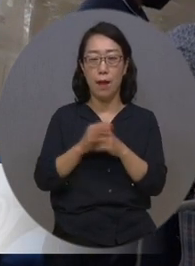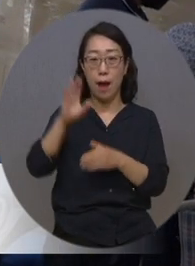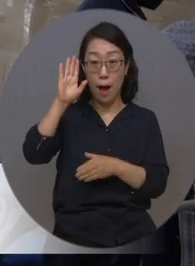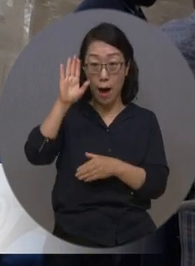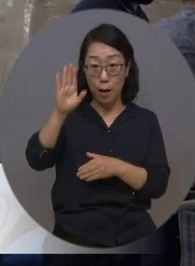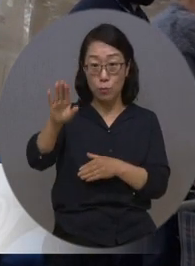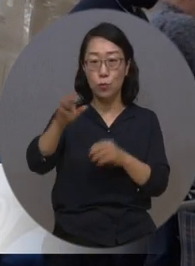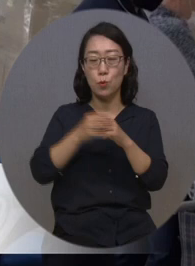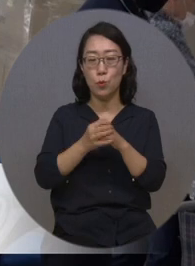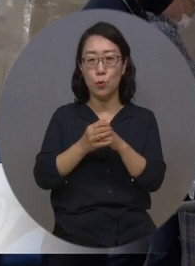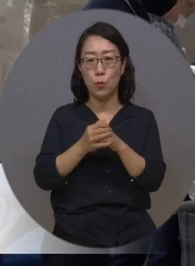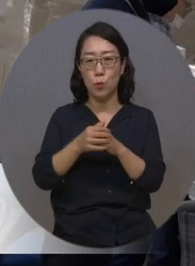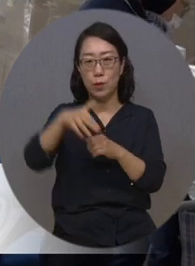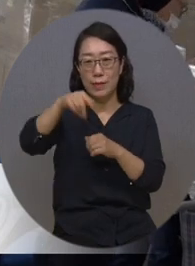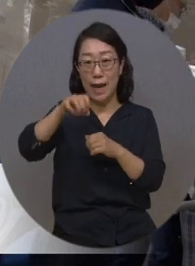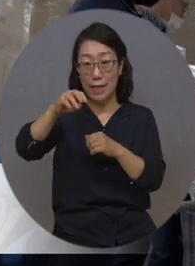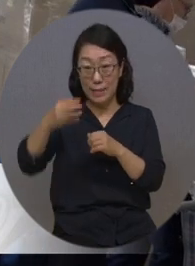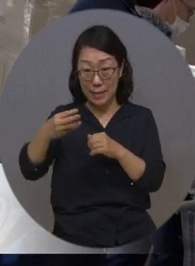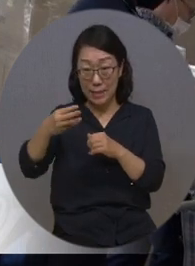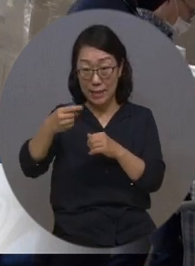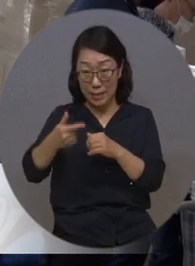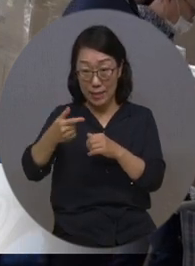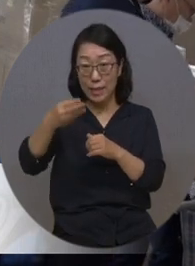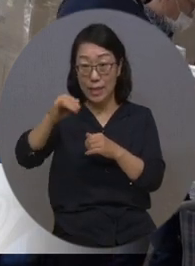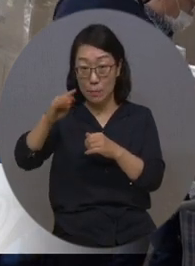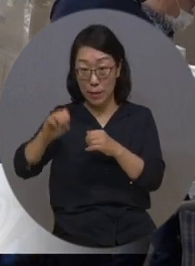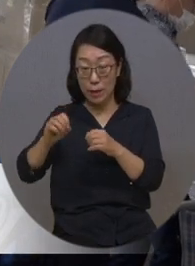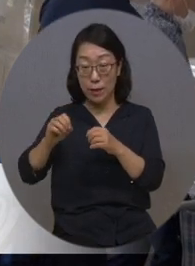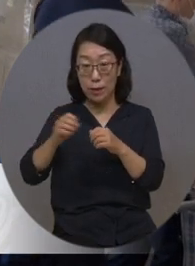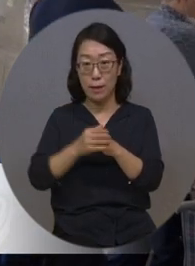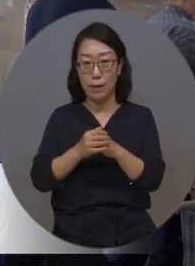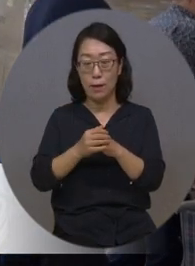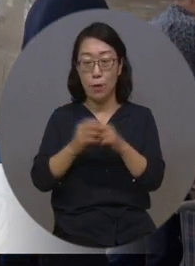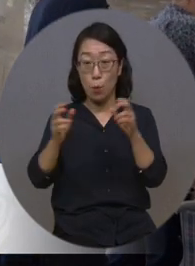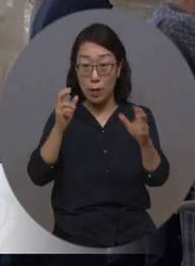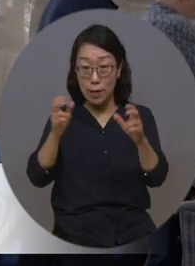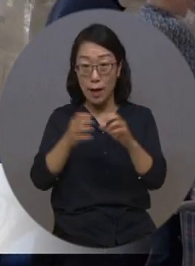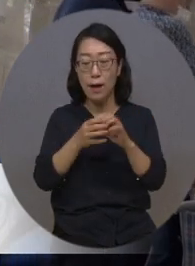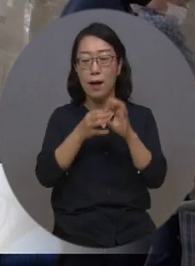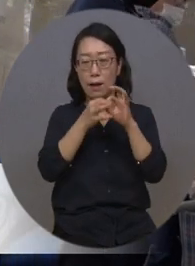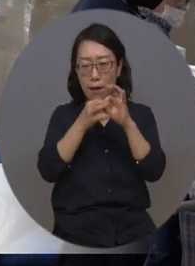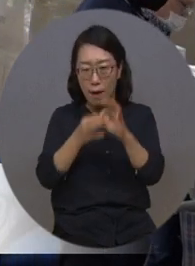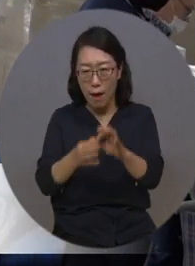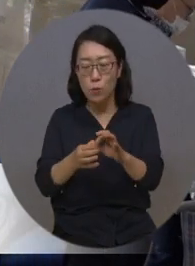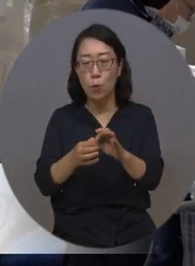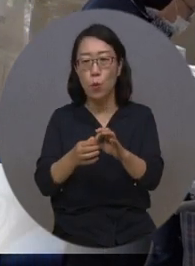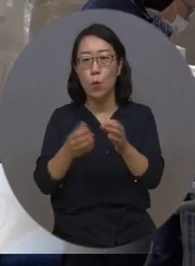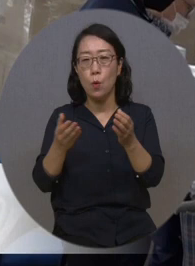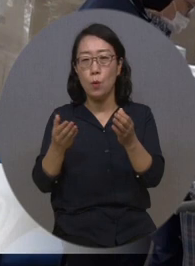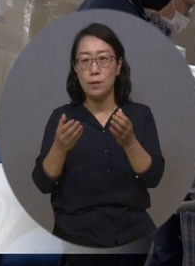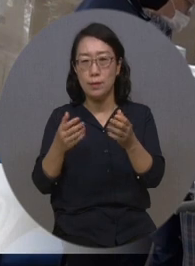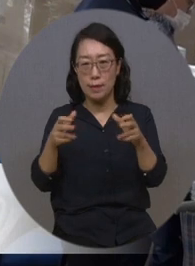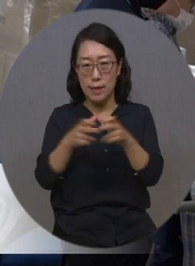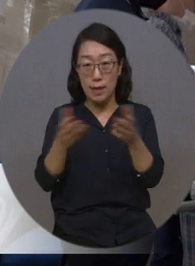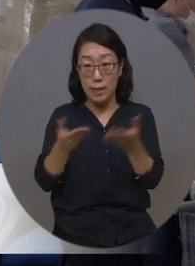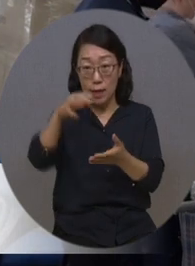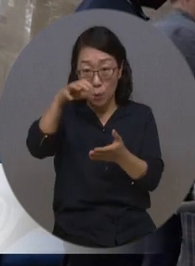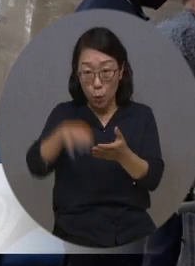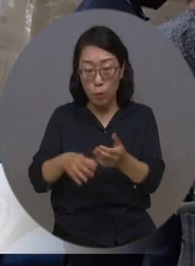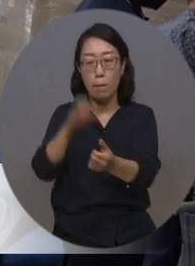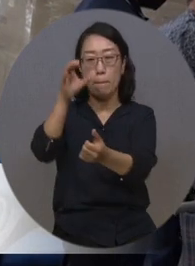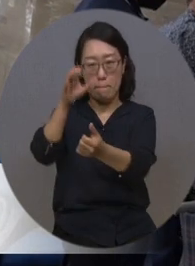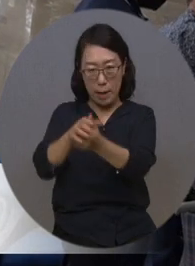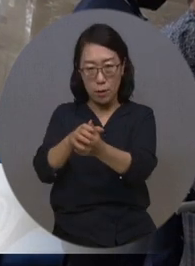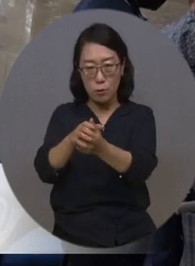앞으로도 창신 이미 면한 장애인 앞에 작정을 통해서 지속적으로 관심을